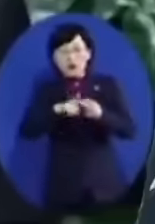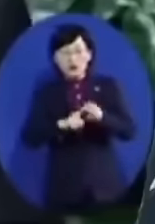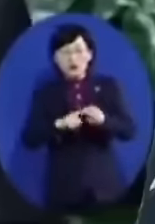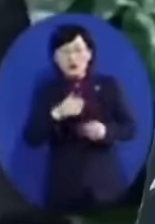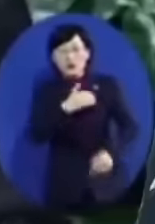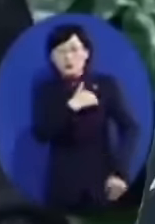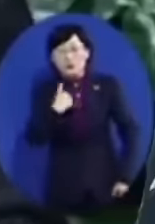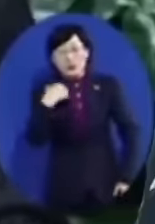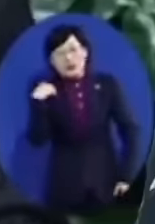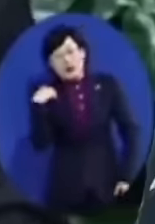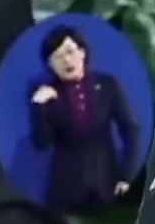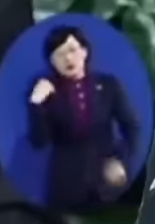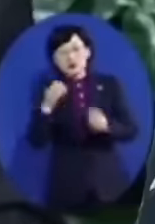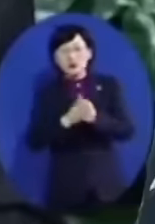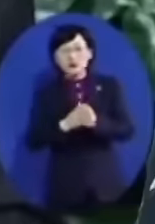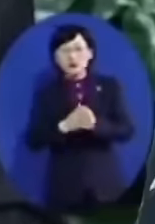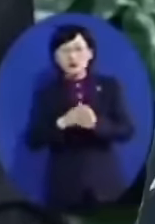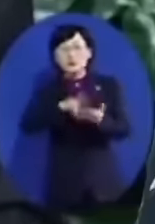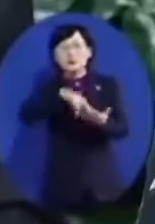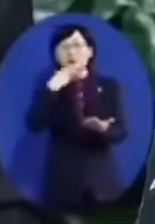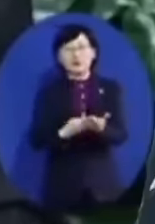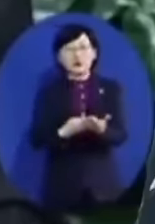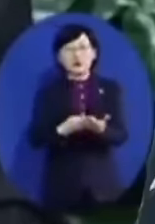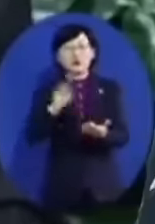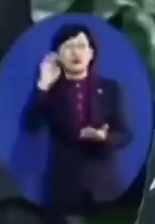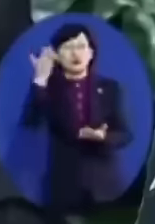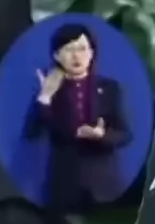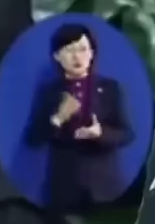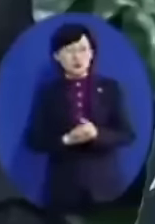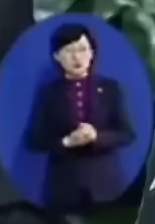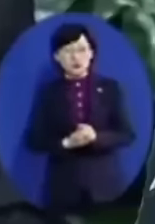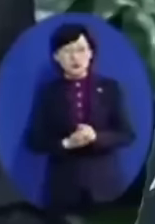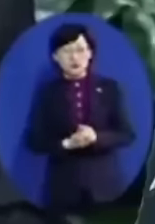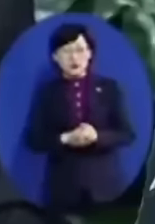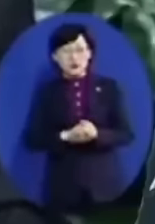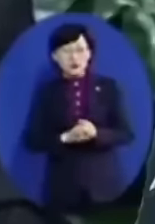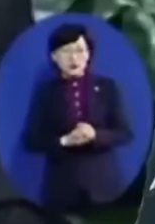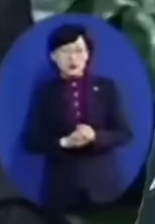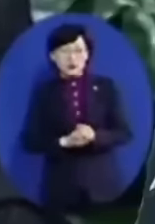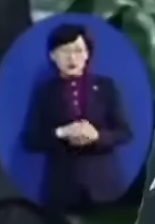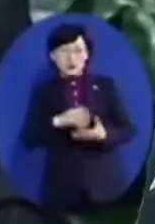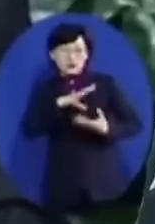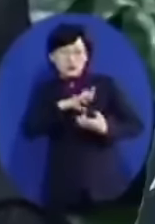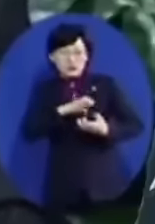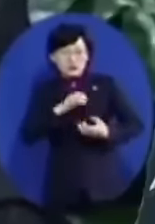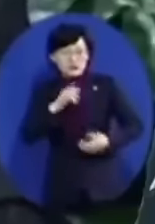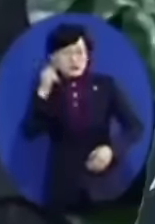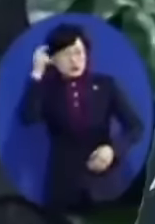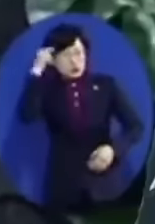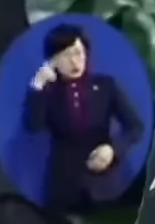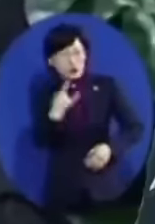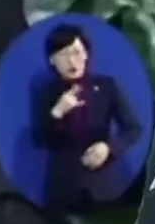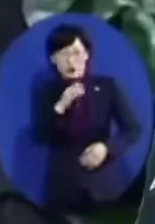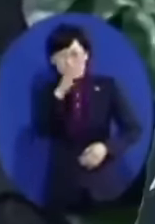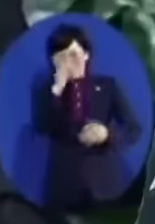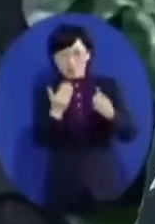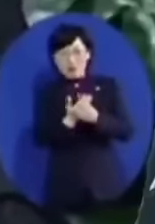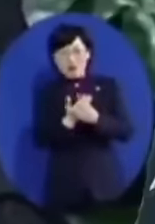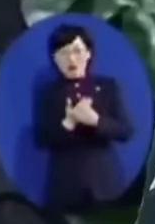못하니 그로 말미암아 쓰러지는 것입니다. 뇌일열이 걸리고 심장마비가 걸리고